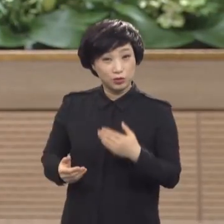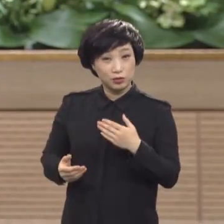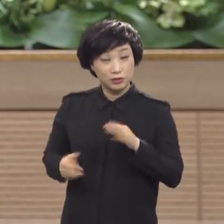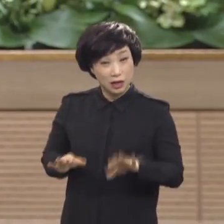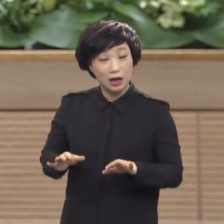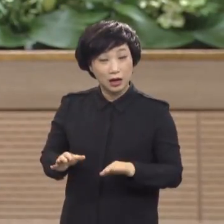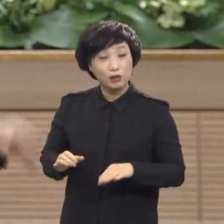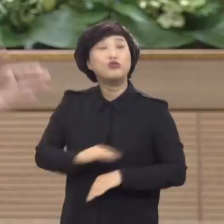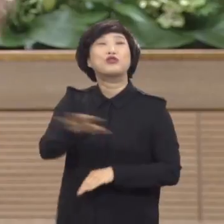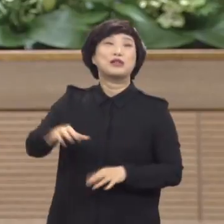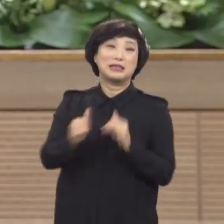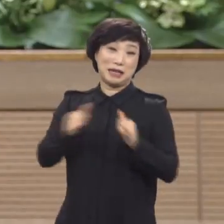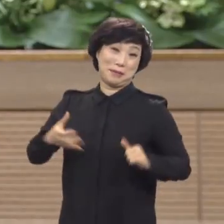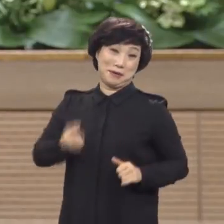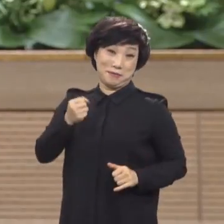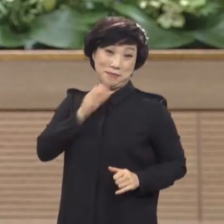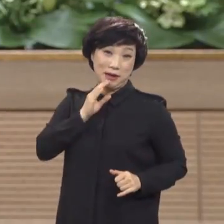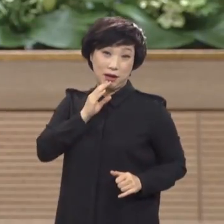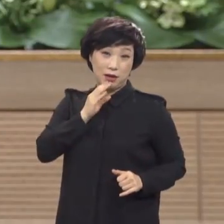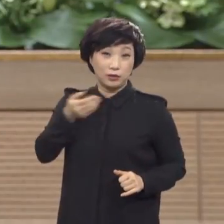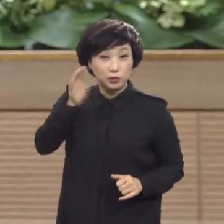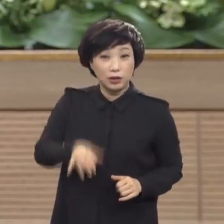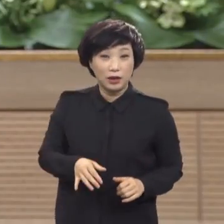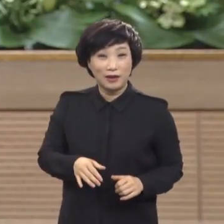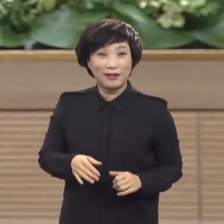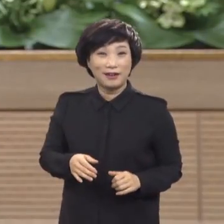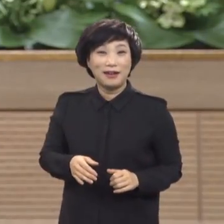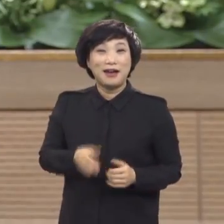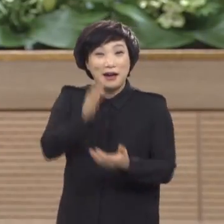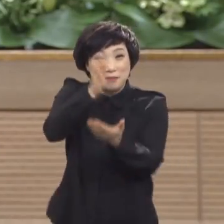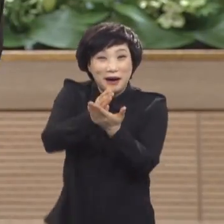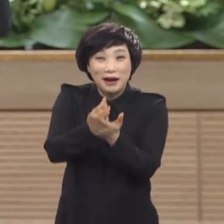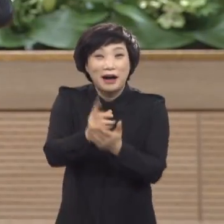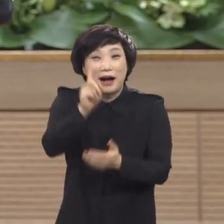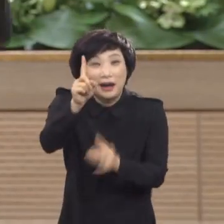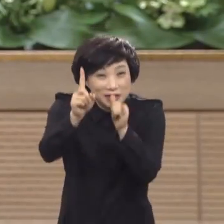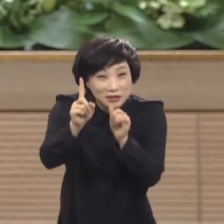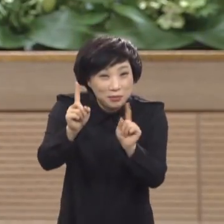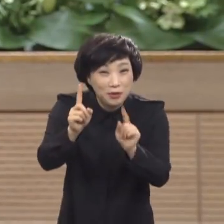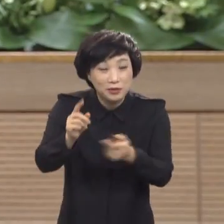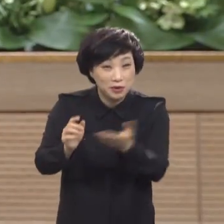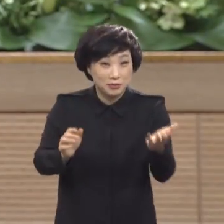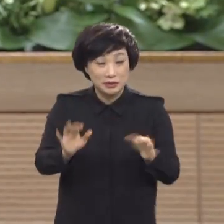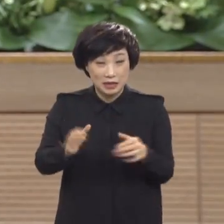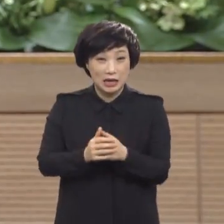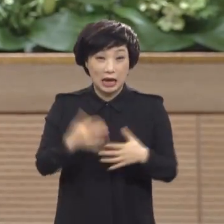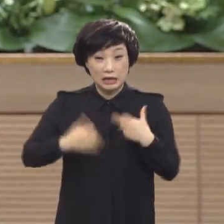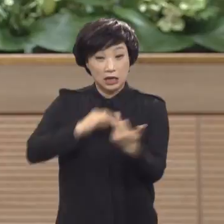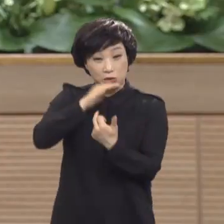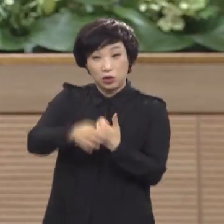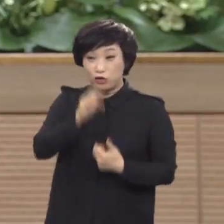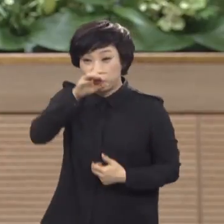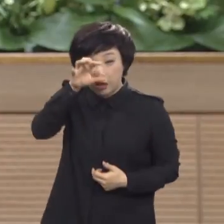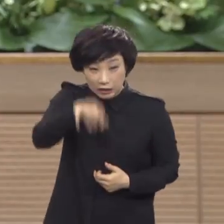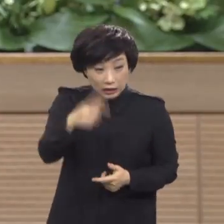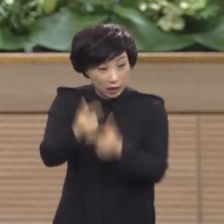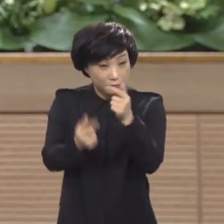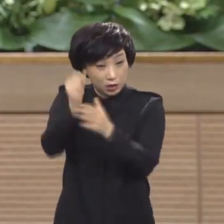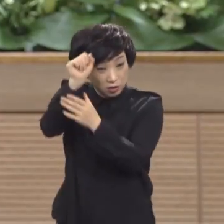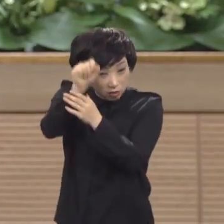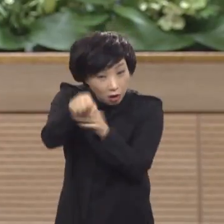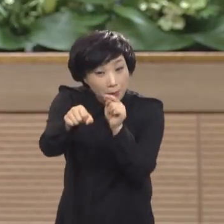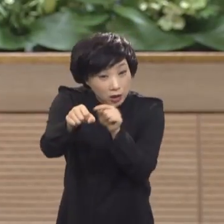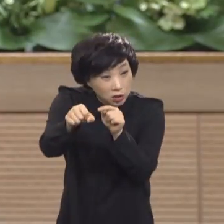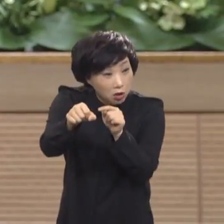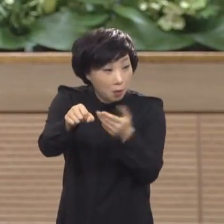말이요. 근데 안 주신 것이 있어. 뭐냐? 이 동산 중앙에 있는 실과